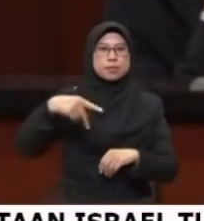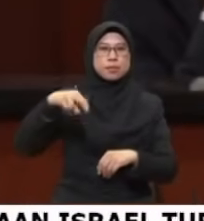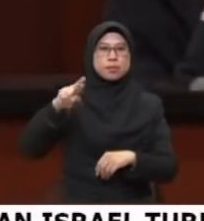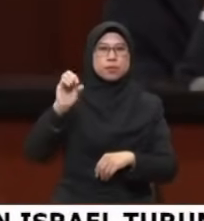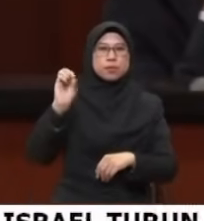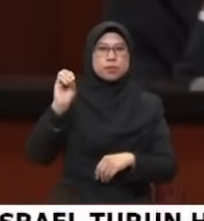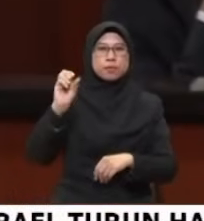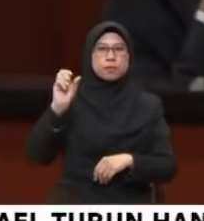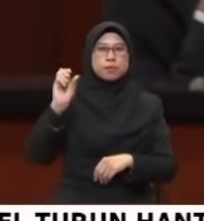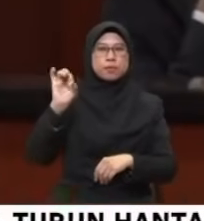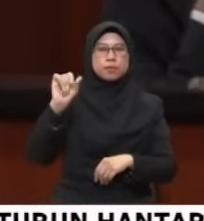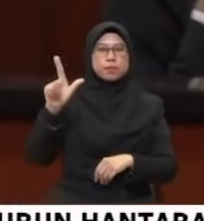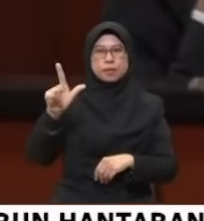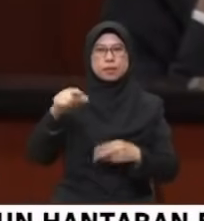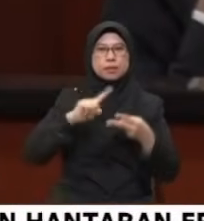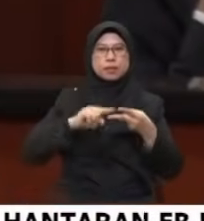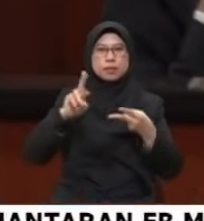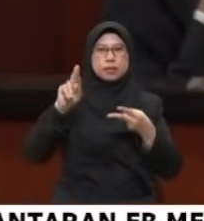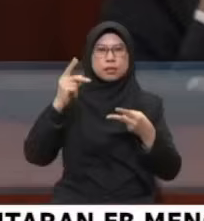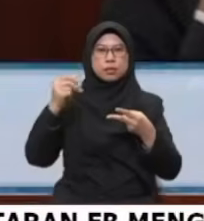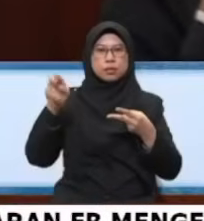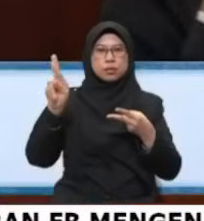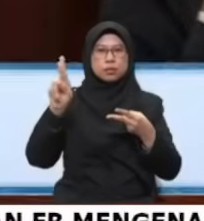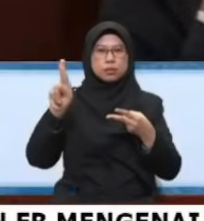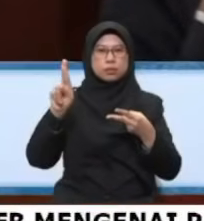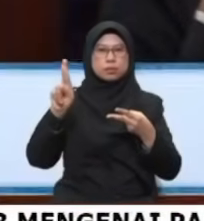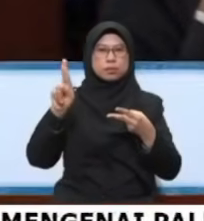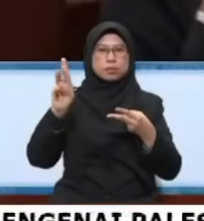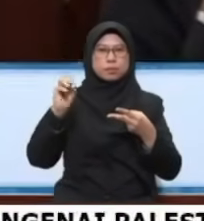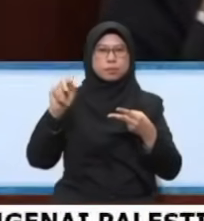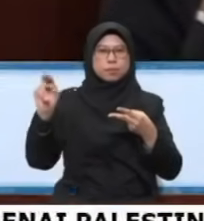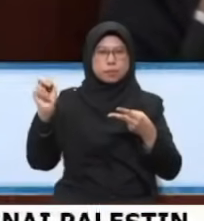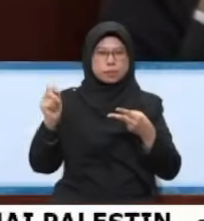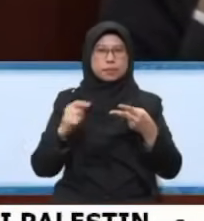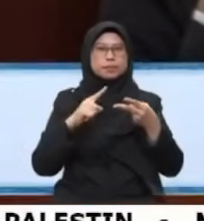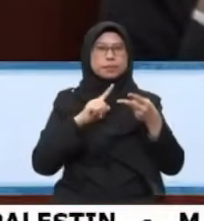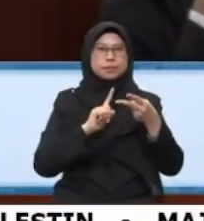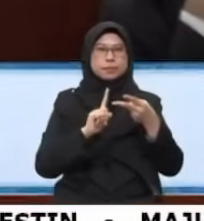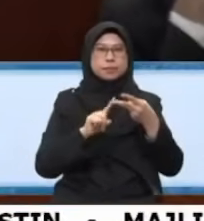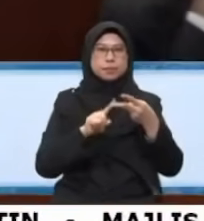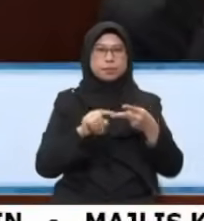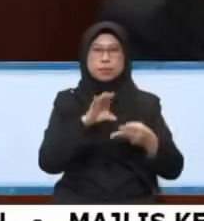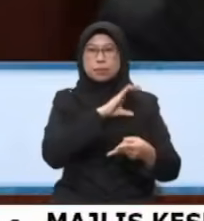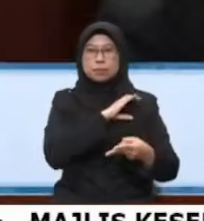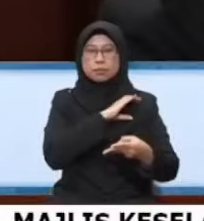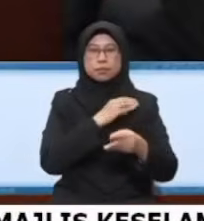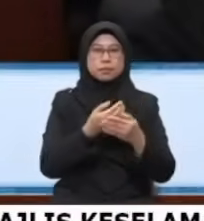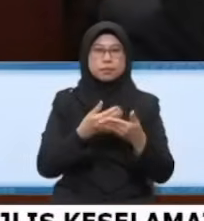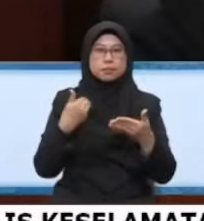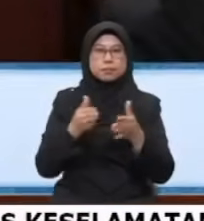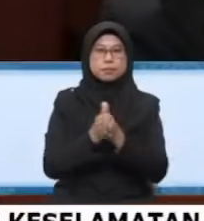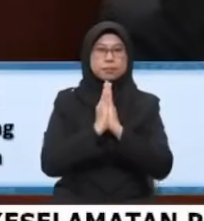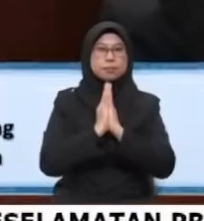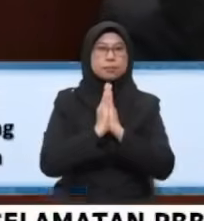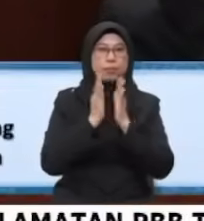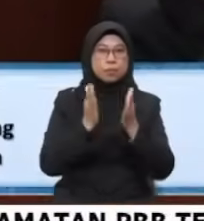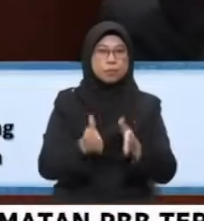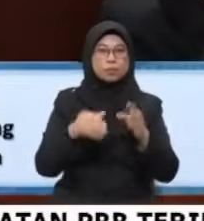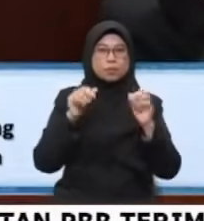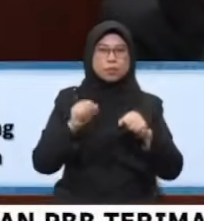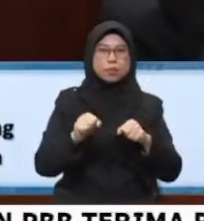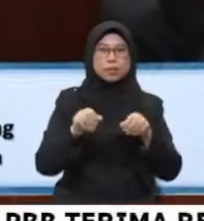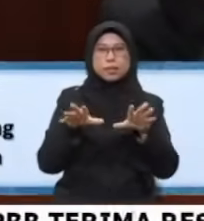rekrutmen polis diraj Malaysia ee spar pdrm sebelum pemohon boleh